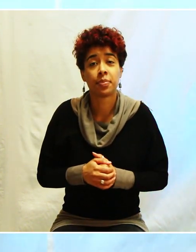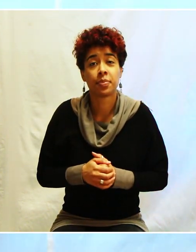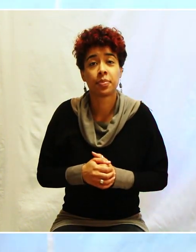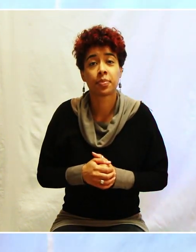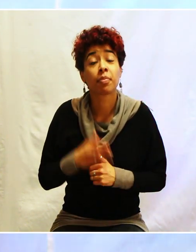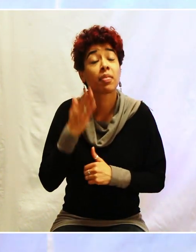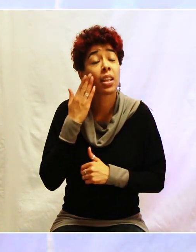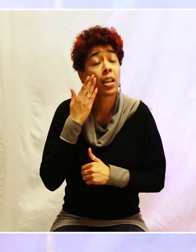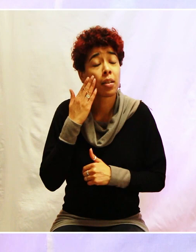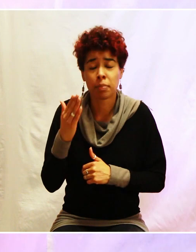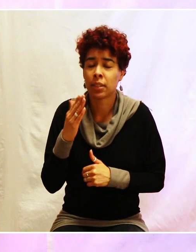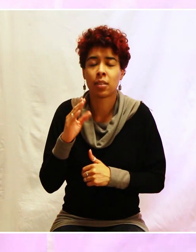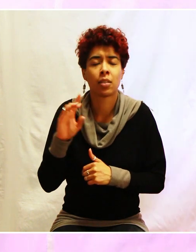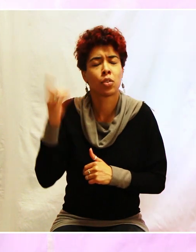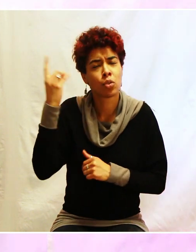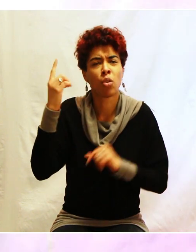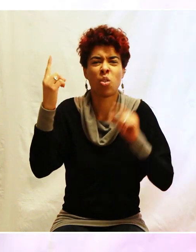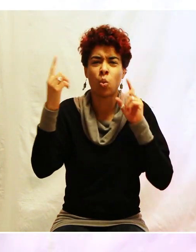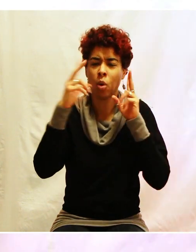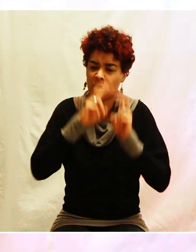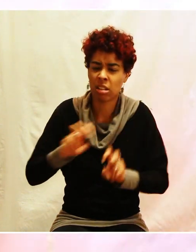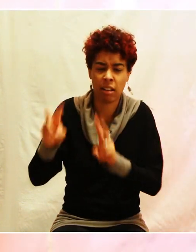Quand tu cherches la face de ton Père